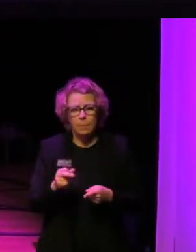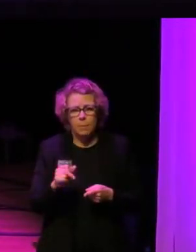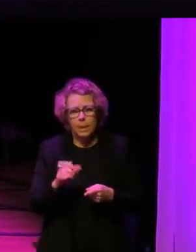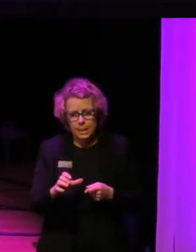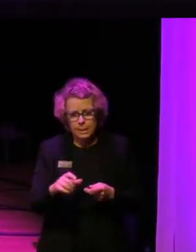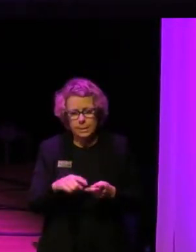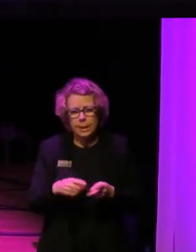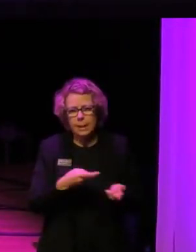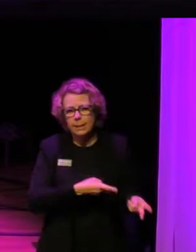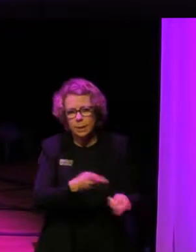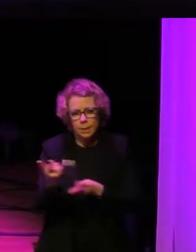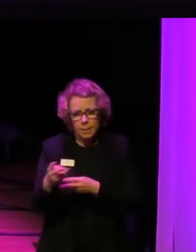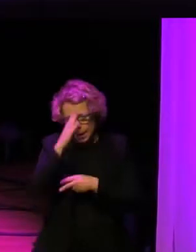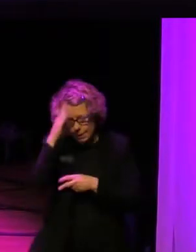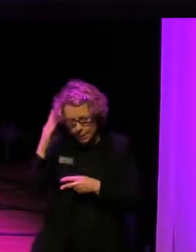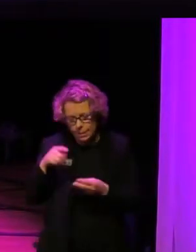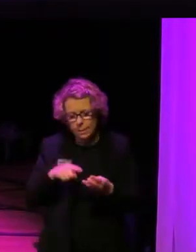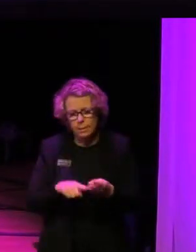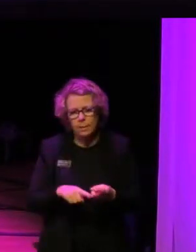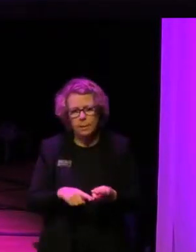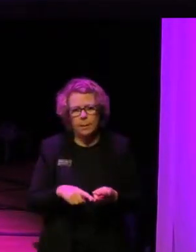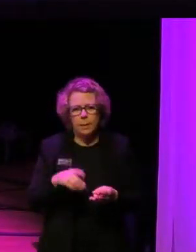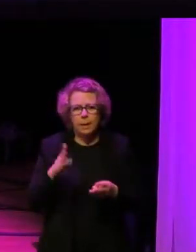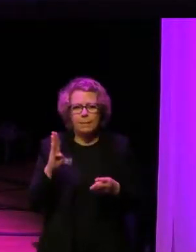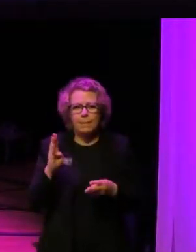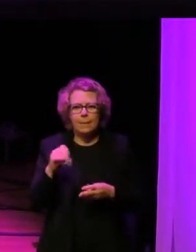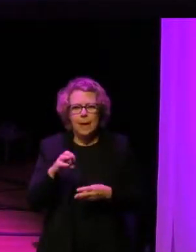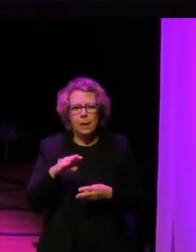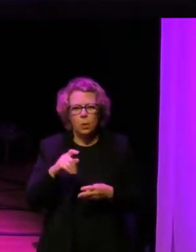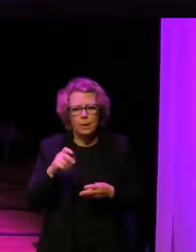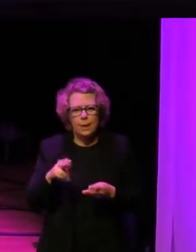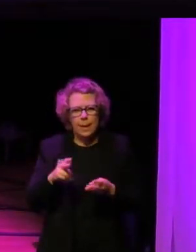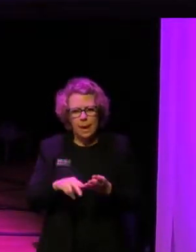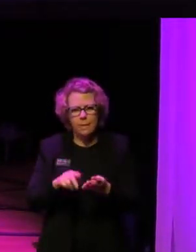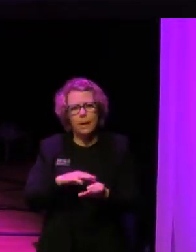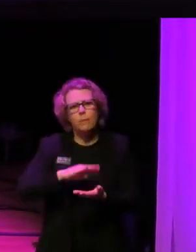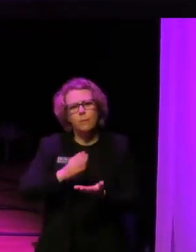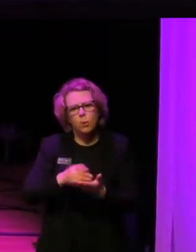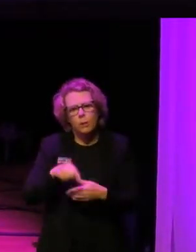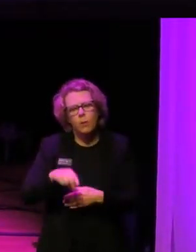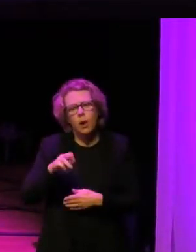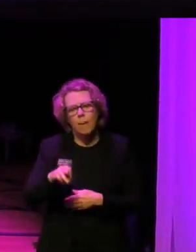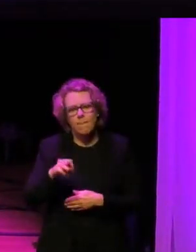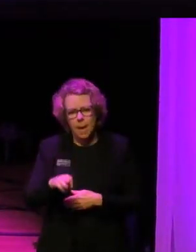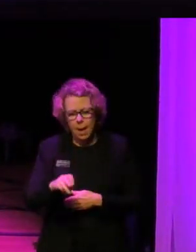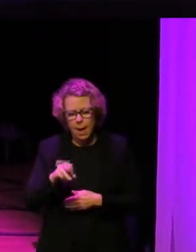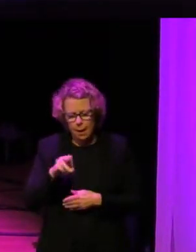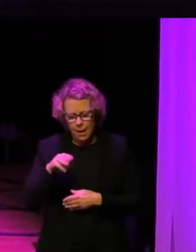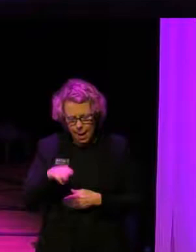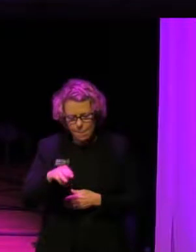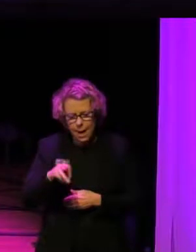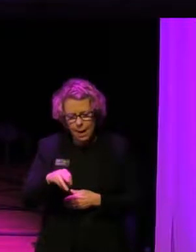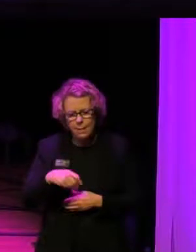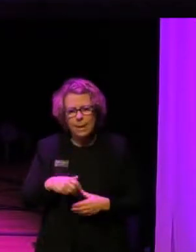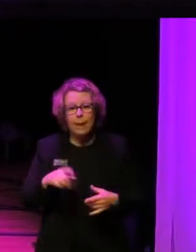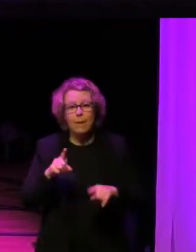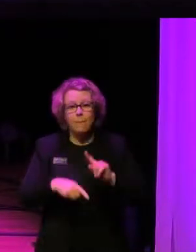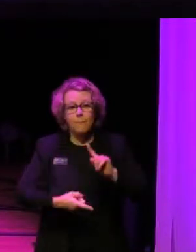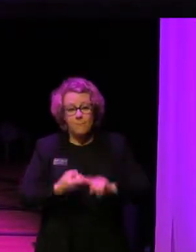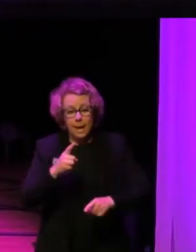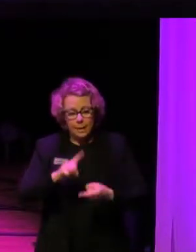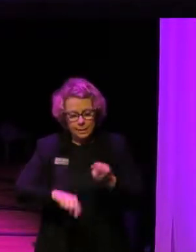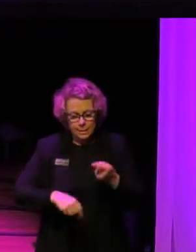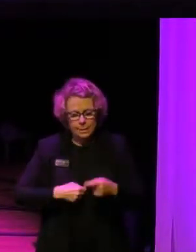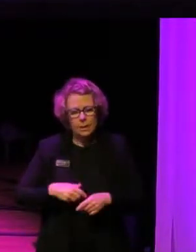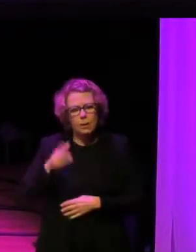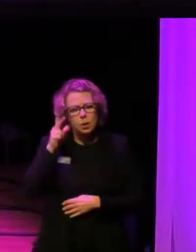BRIS, Demokratiakademin, Diakonia, Fonden för mänskliga rättigheter, Friends, Göteborgs